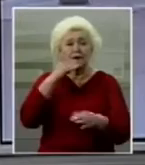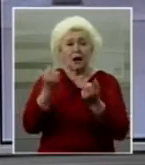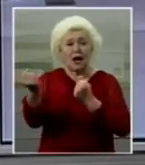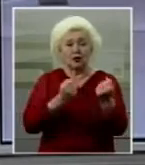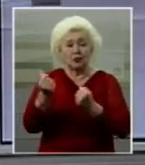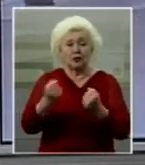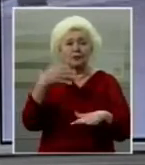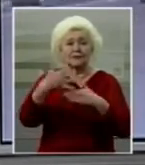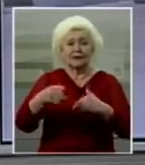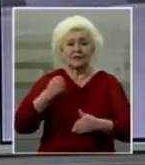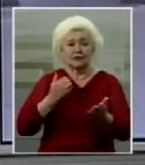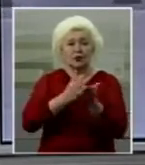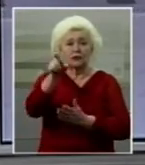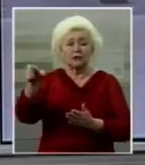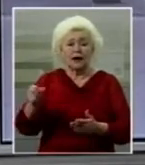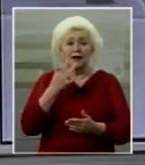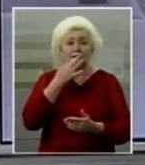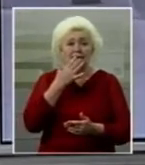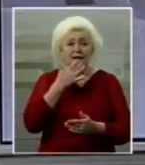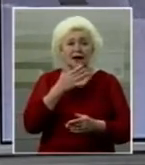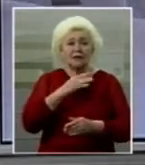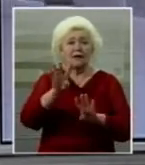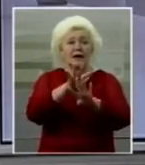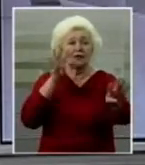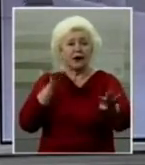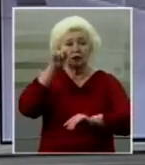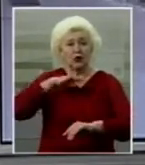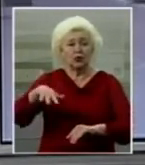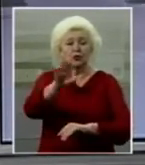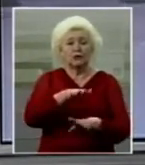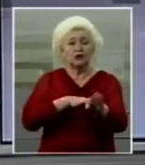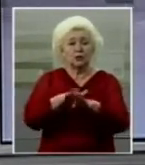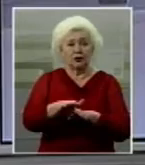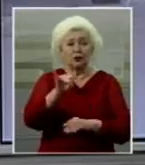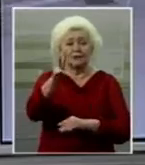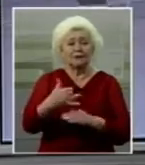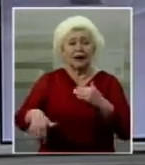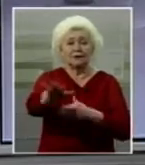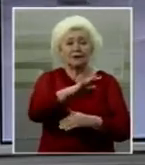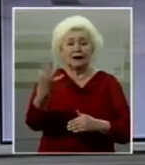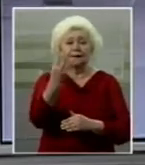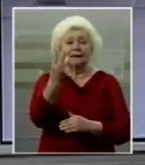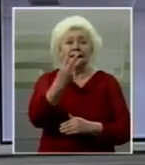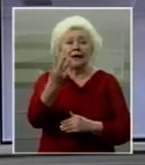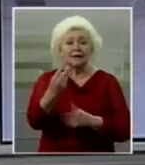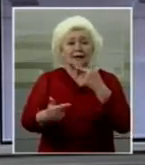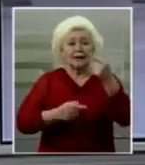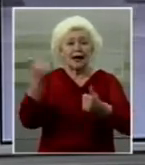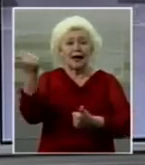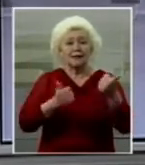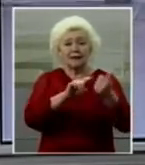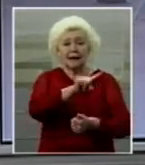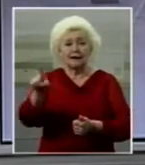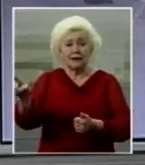серед військовослужбовців Національної гвардії України, що проходить на Херсонщині. Це третій етап, участь у ньому беруть